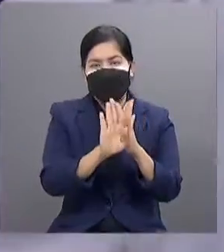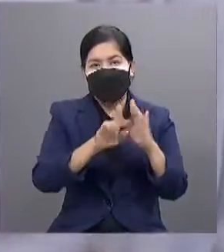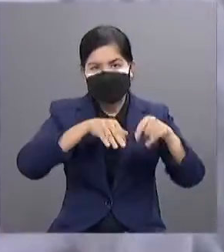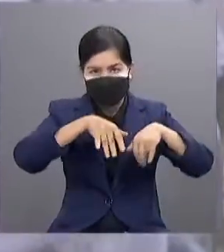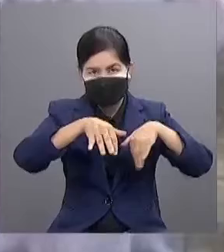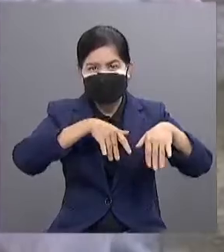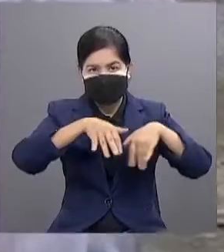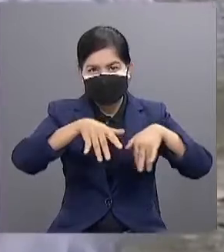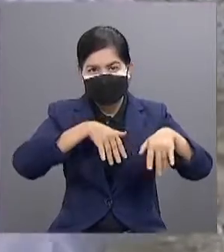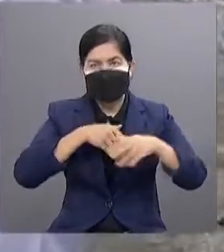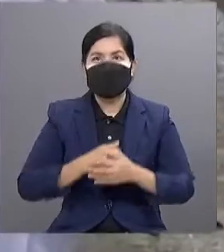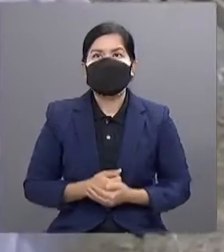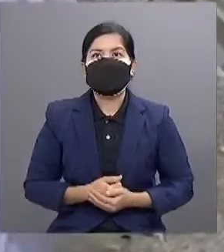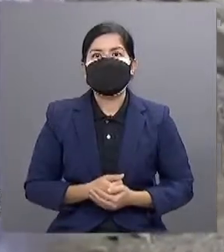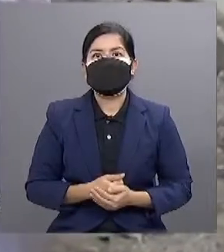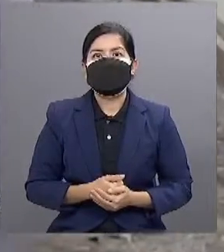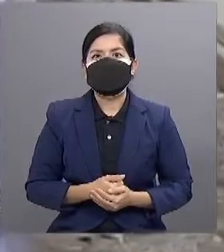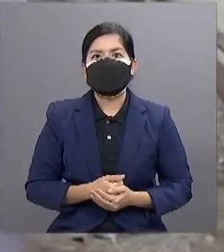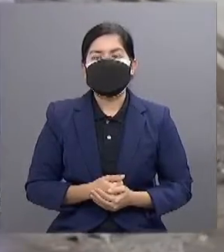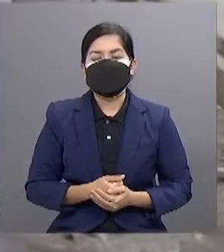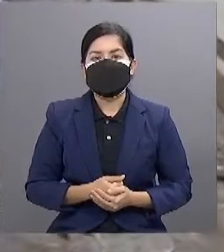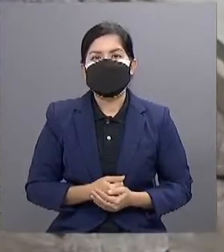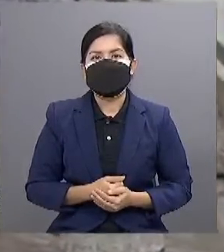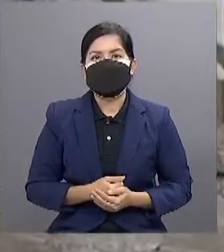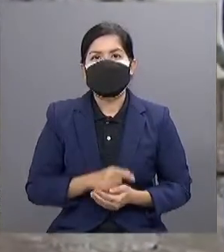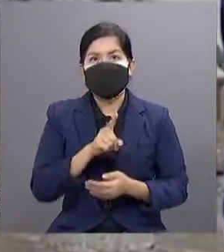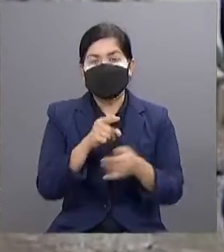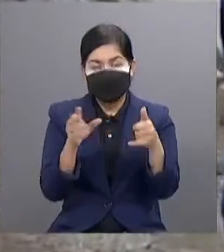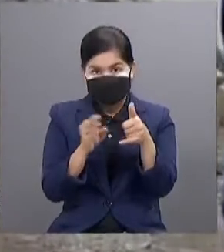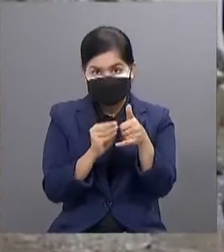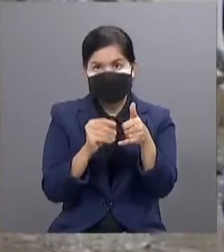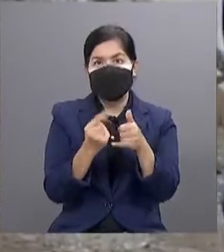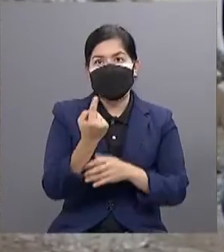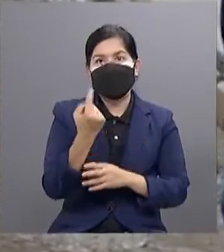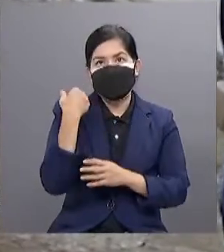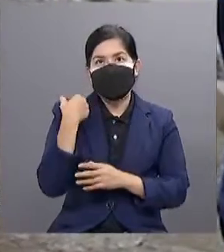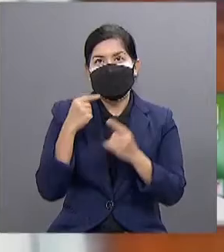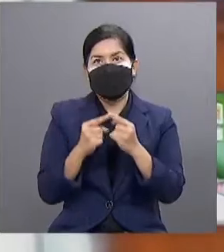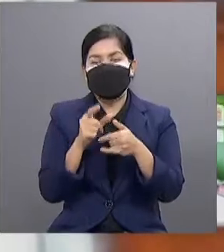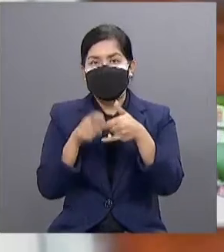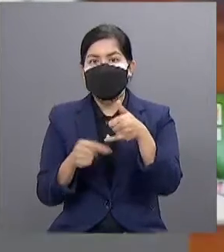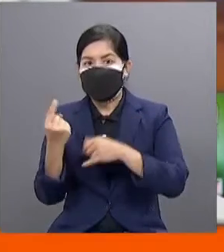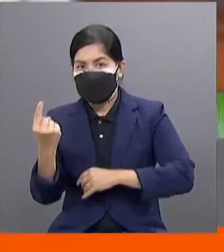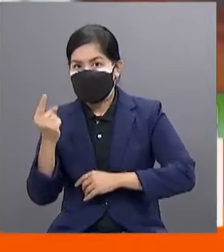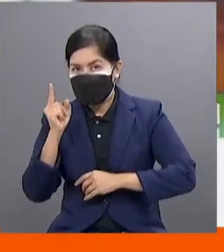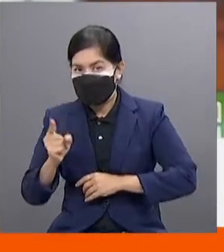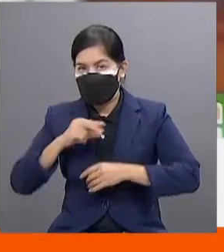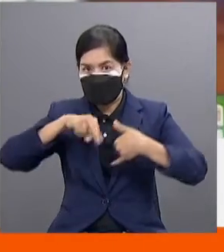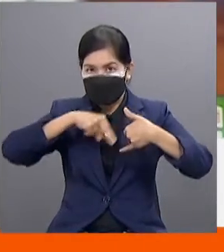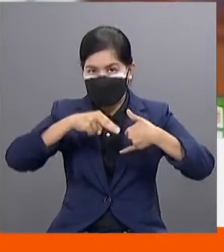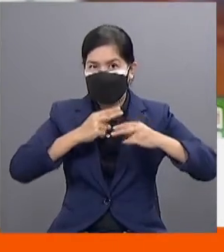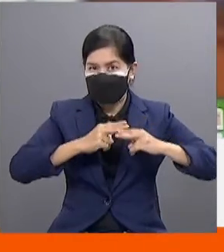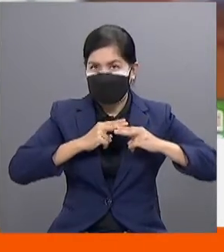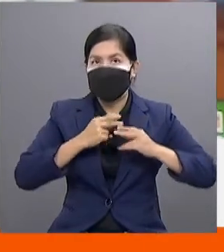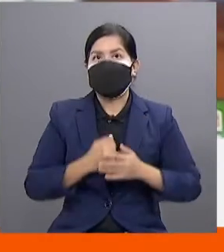ตั้งของคนป่ะอาทิตย์คนเดียวอันนั้นอีกคนมันก็ต้องรางวัลตัวเองดีๆนะลงไปเรามีอ่ะ